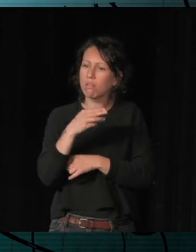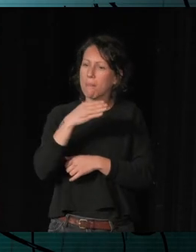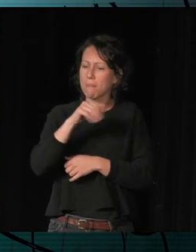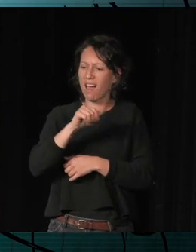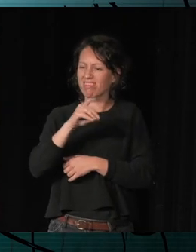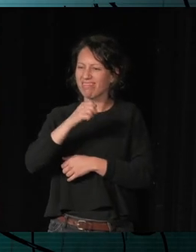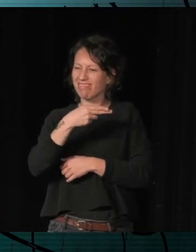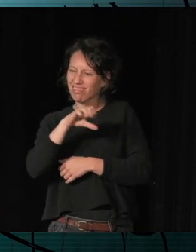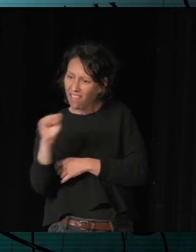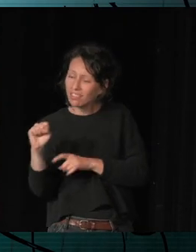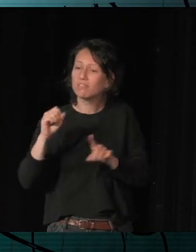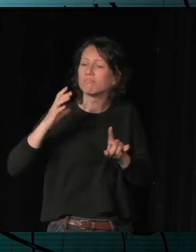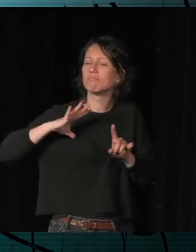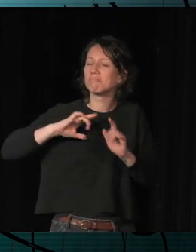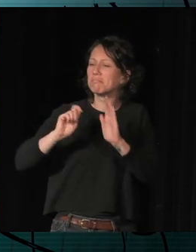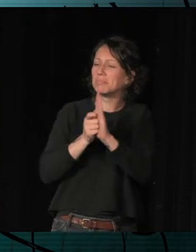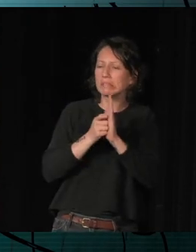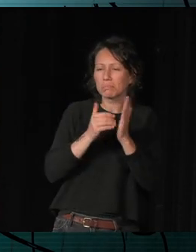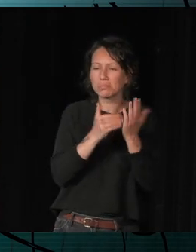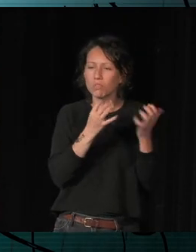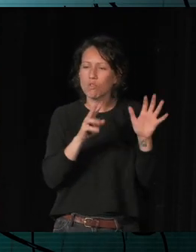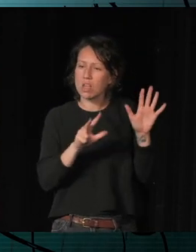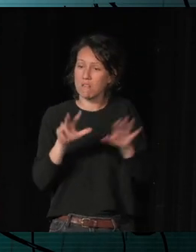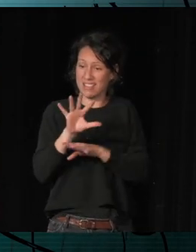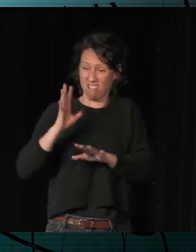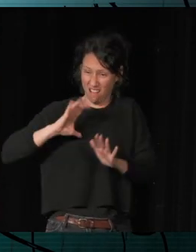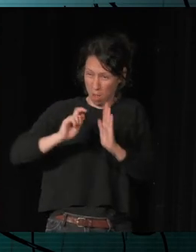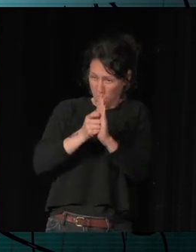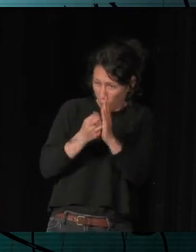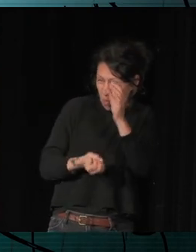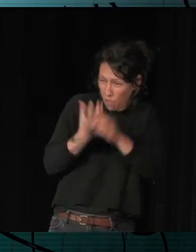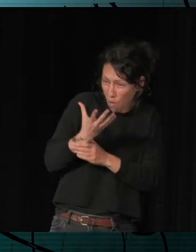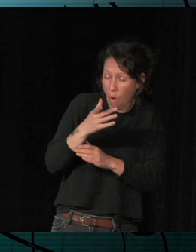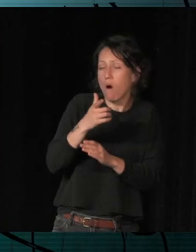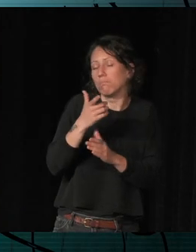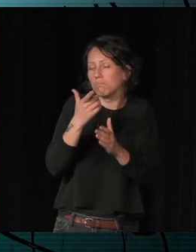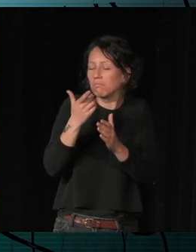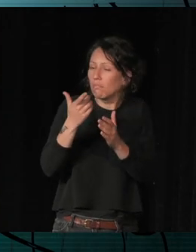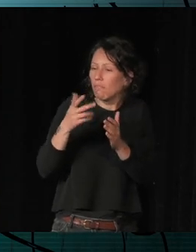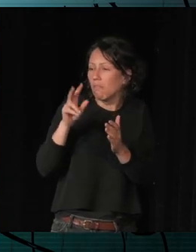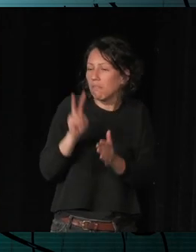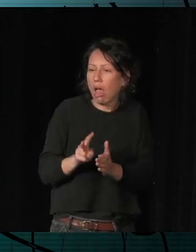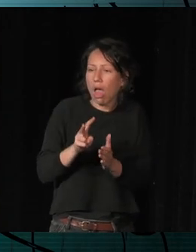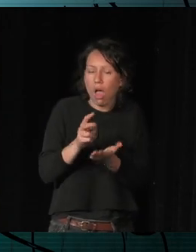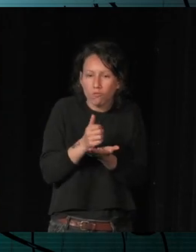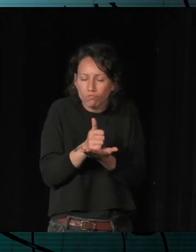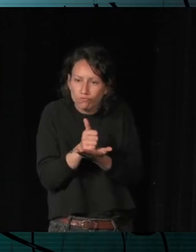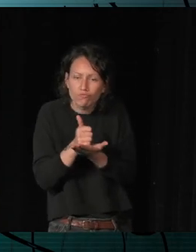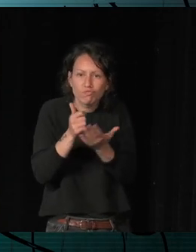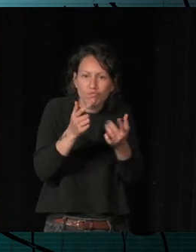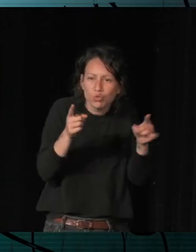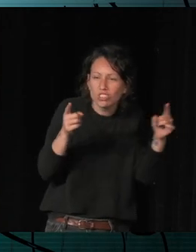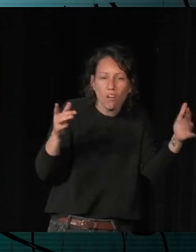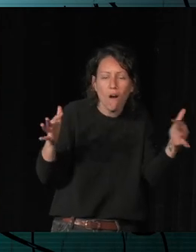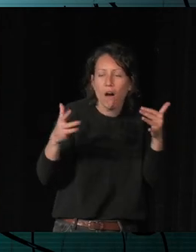l'époque quand il est sorti il était absolument magique pour une fois il y avait pas un joystick avec un bonhomme on dirigeait une boule la musique était magnifique les